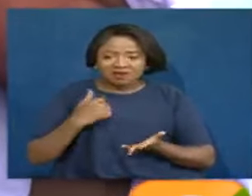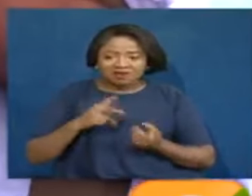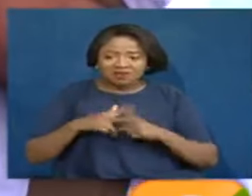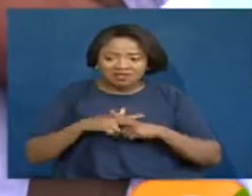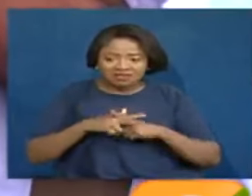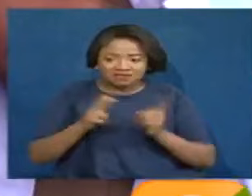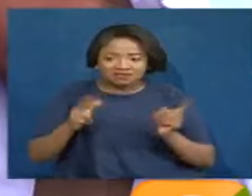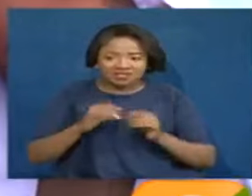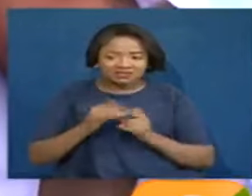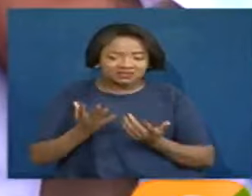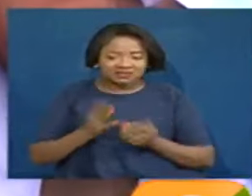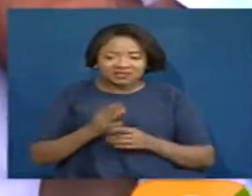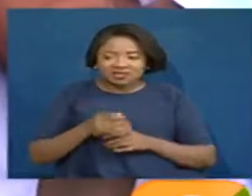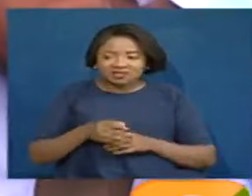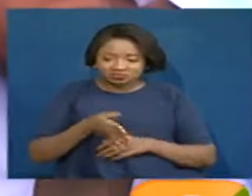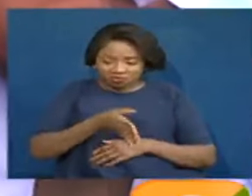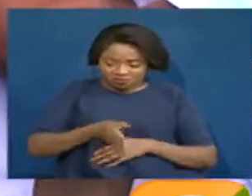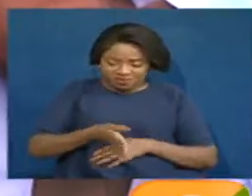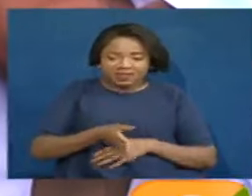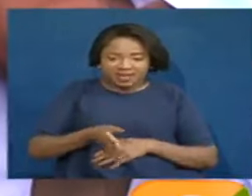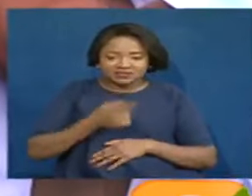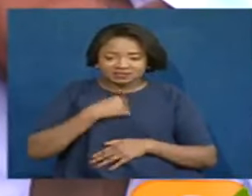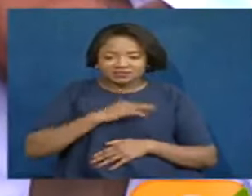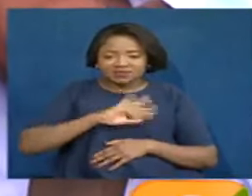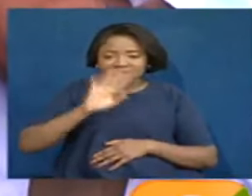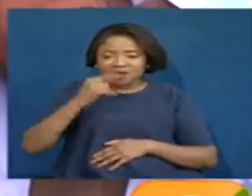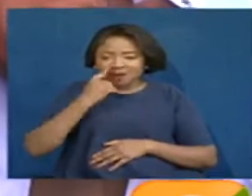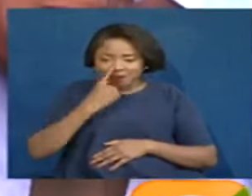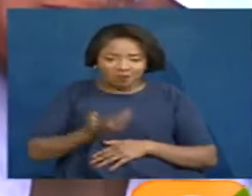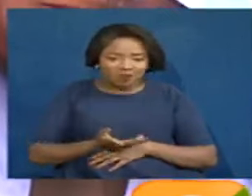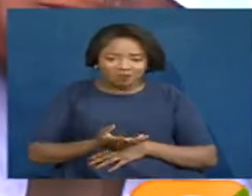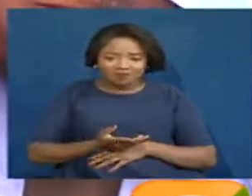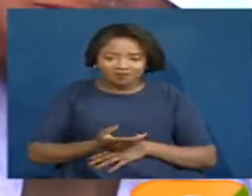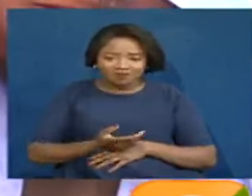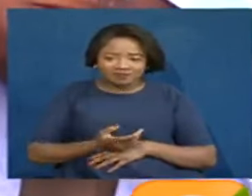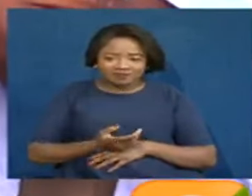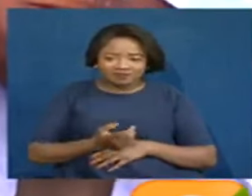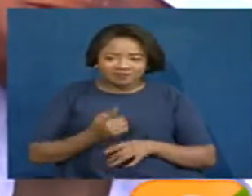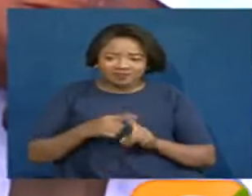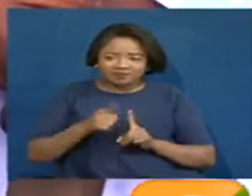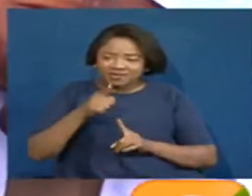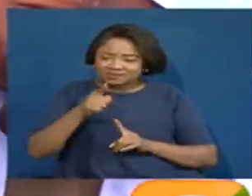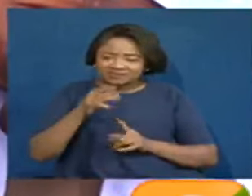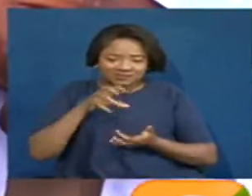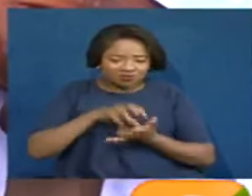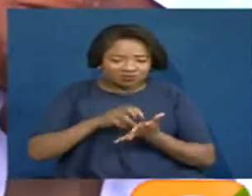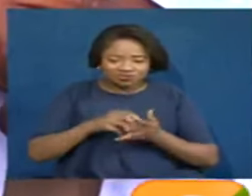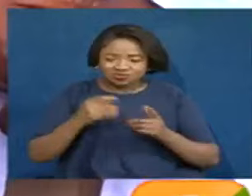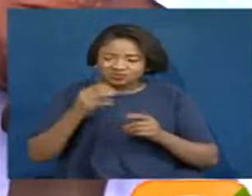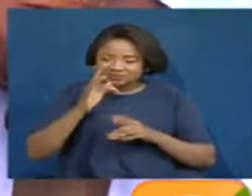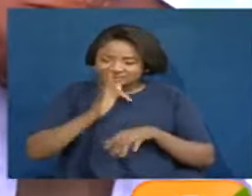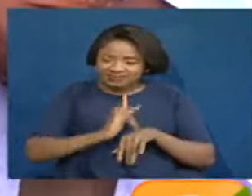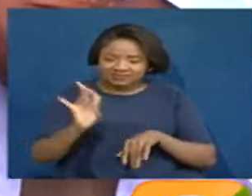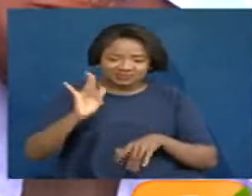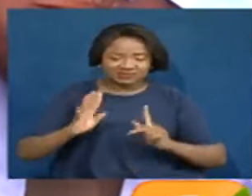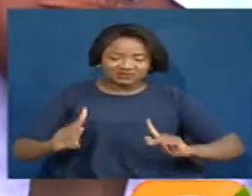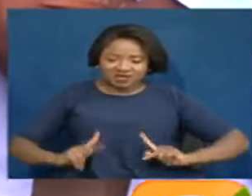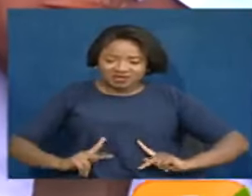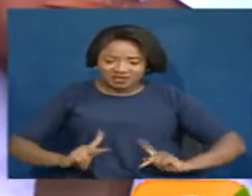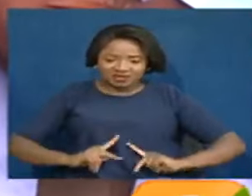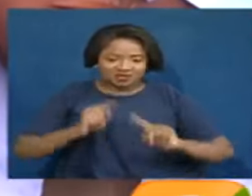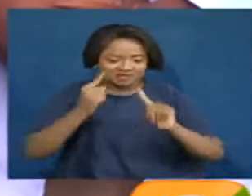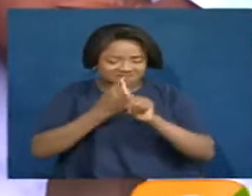kutengenezwa saa 6 midnight ndio wanaondoka na ni watu sensitive kwa kuwa wana ugonjwa mbaya.